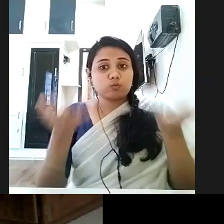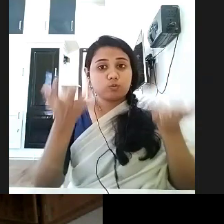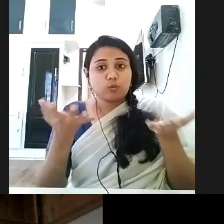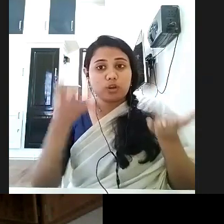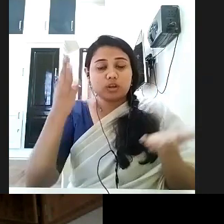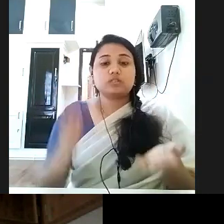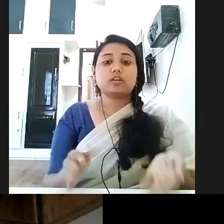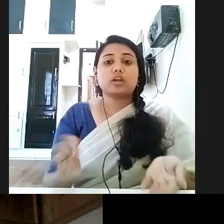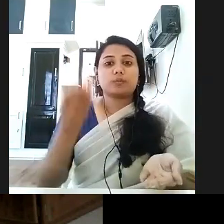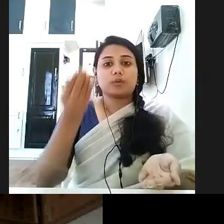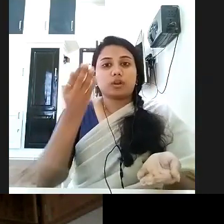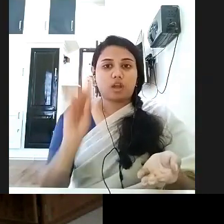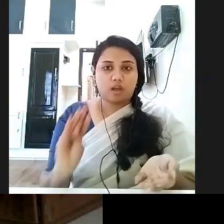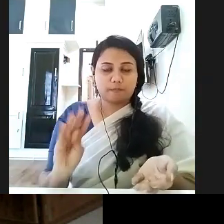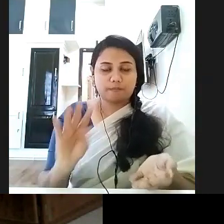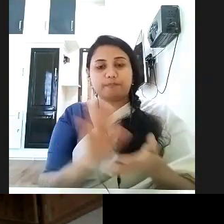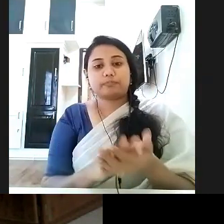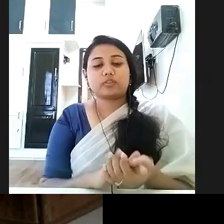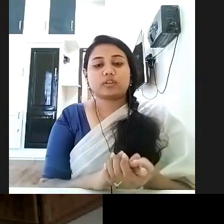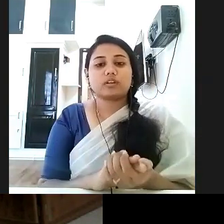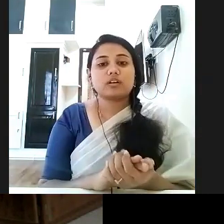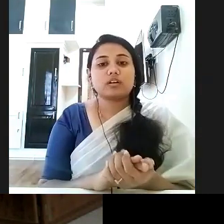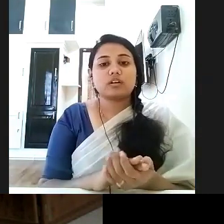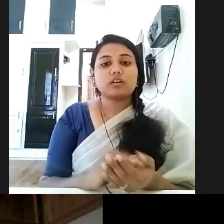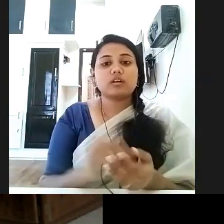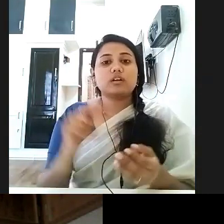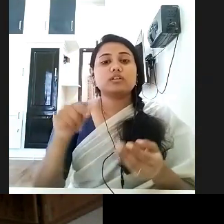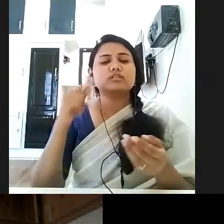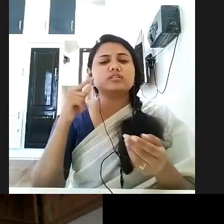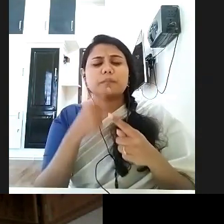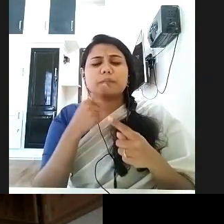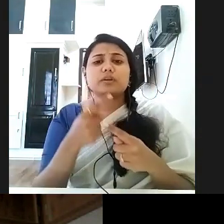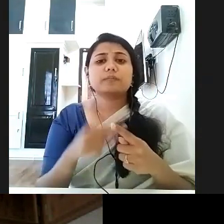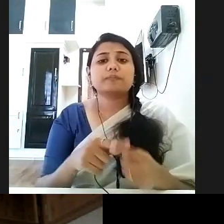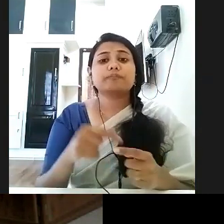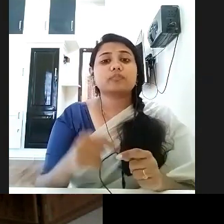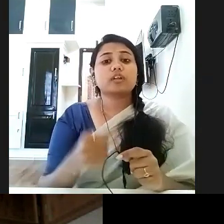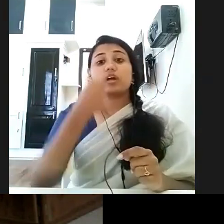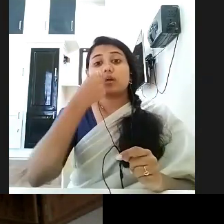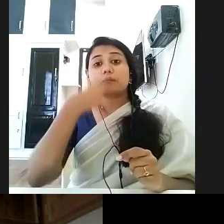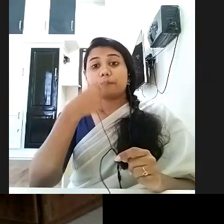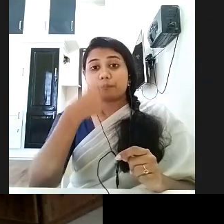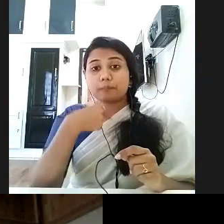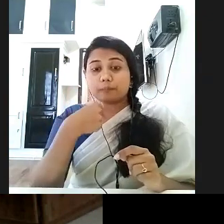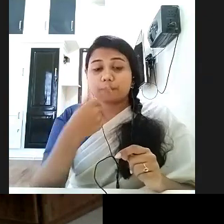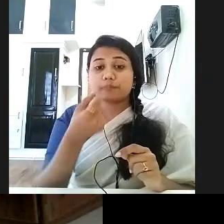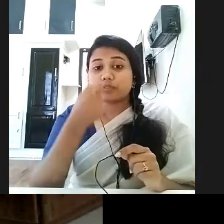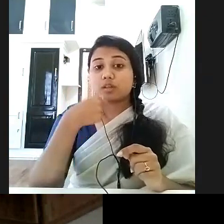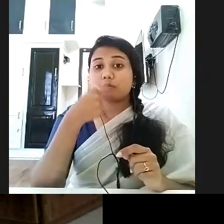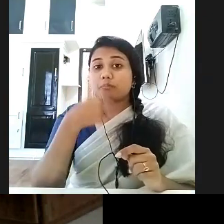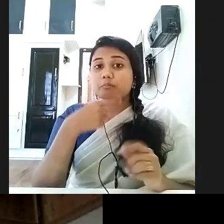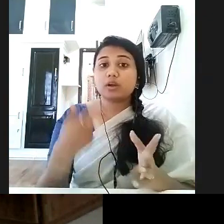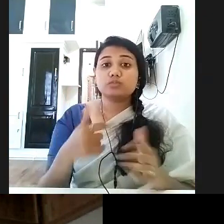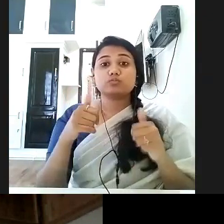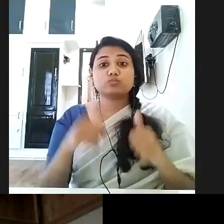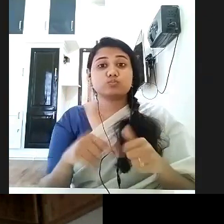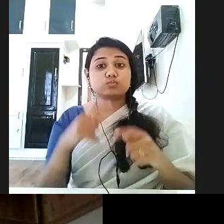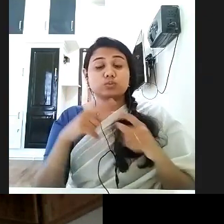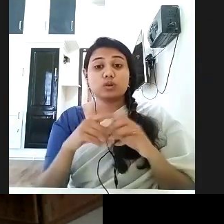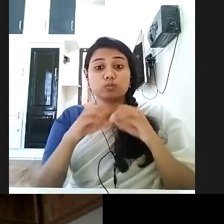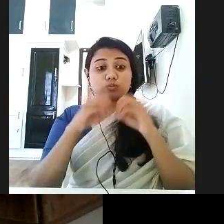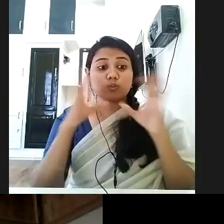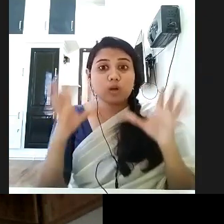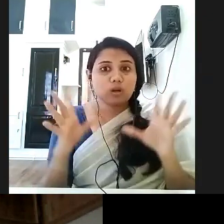result. So one thing I want to again and again stress the fact that the drugs are not miraculous. ഓക്കെ, ഒരു